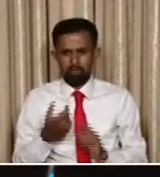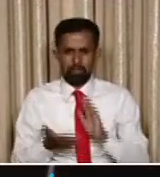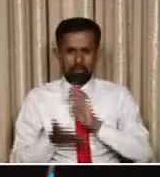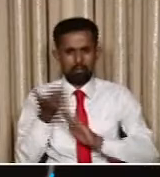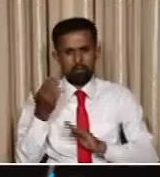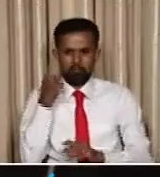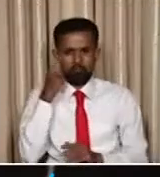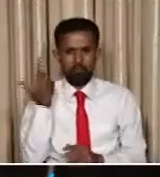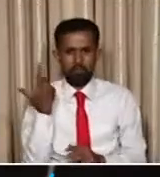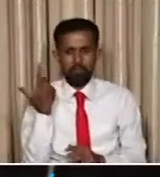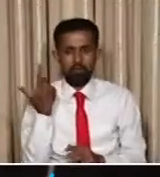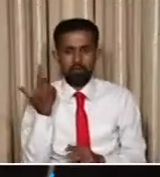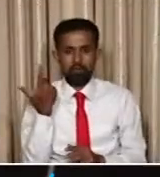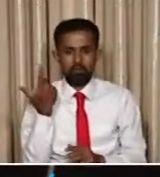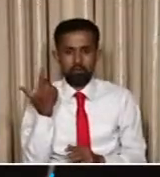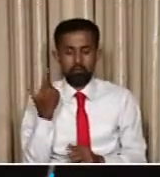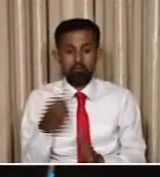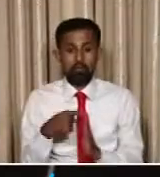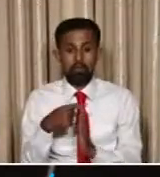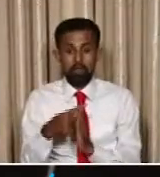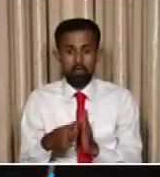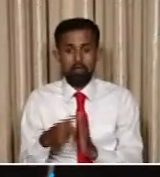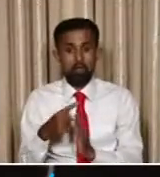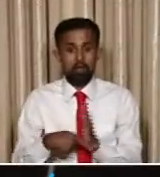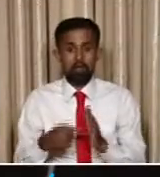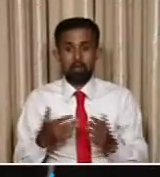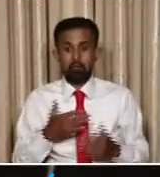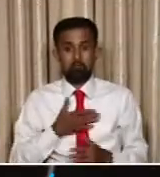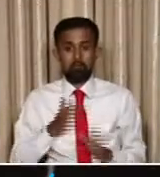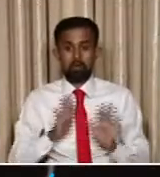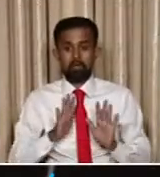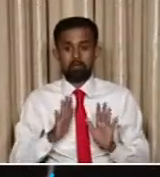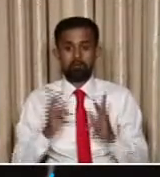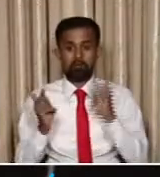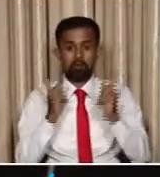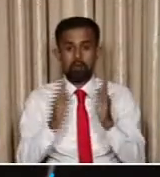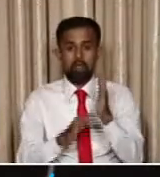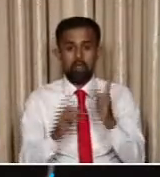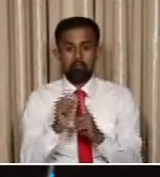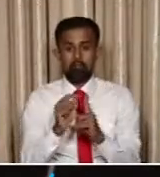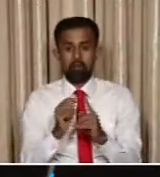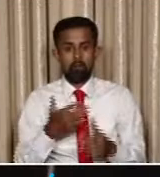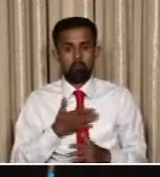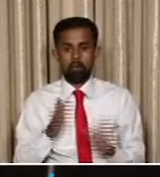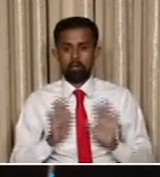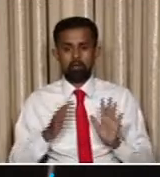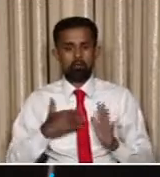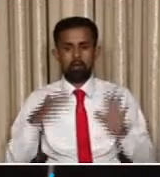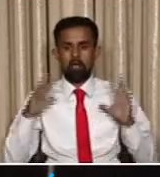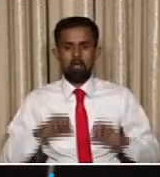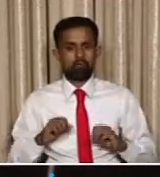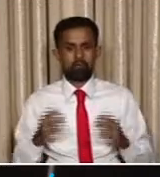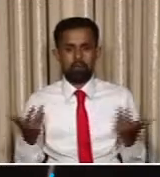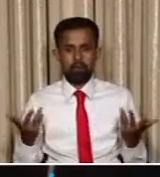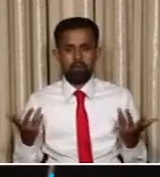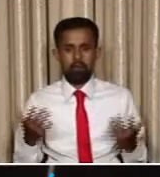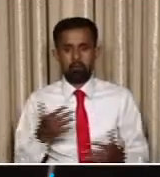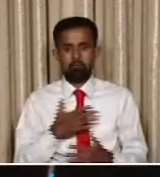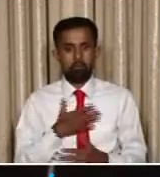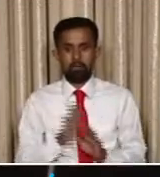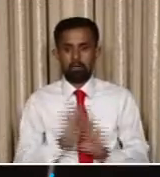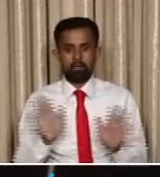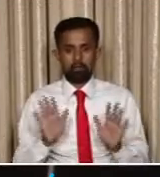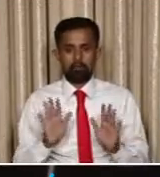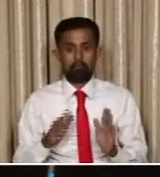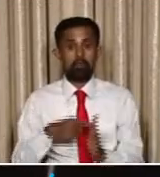දන්නේ නැහැ නමුත් මේ රට මගේ නෙමෙයි සංචාරක අමාත්‍යංශයේ මගේ නෙමෙයි මට අයිති නැහැ මේක මගේ නෙමෙයි